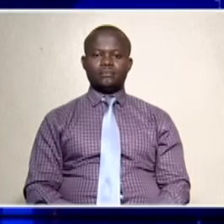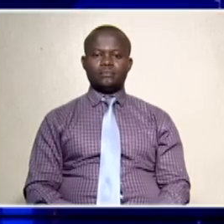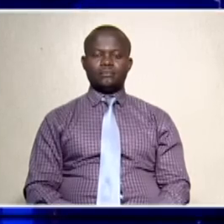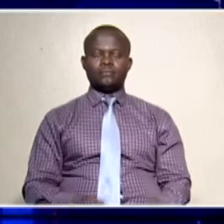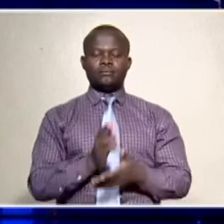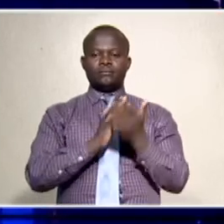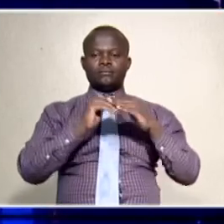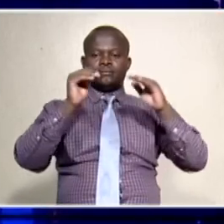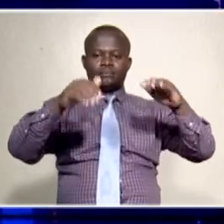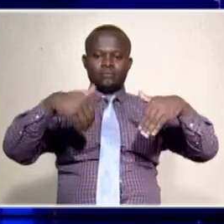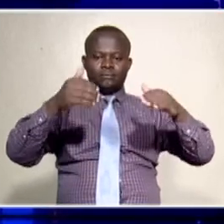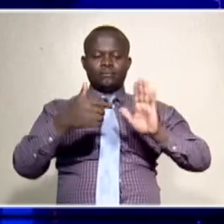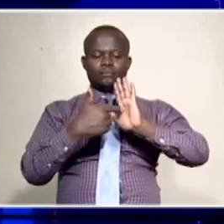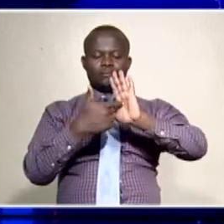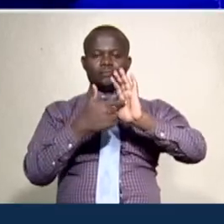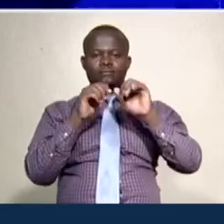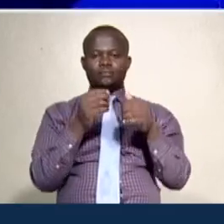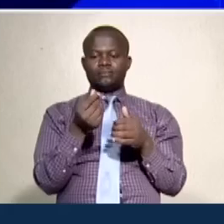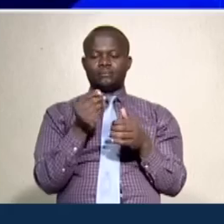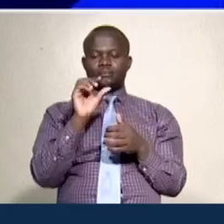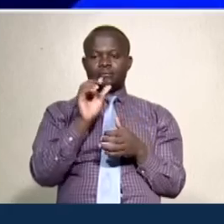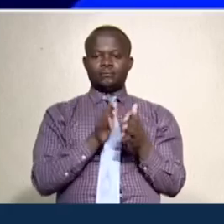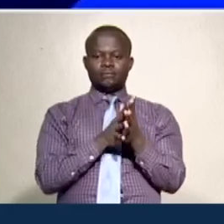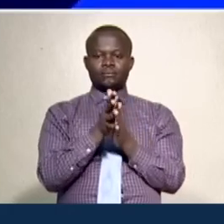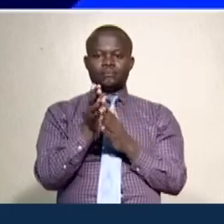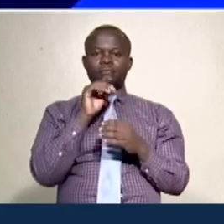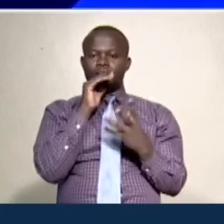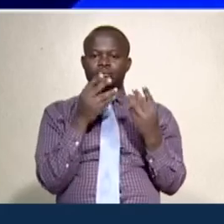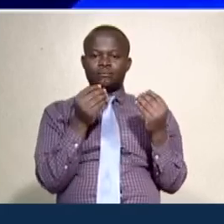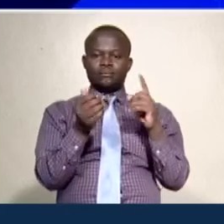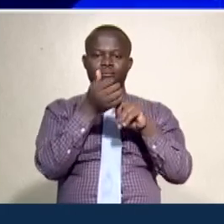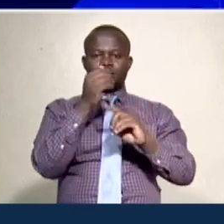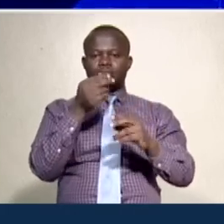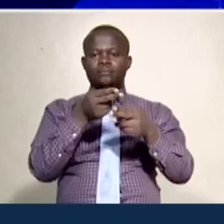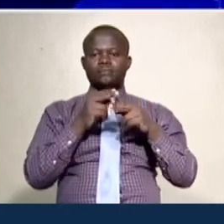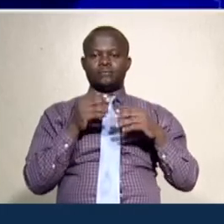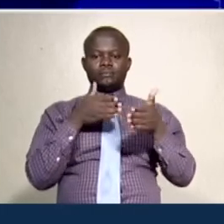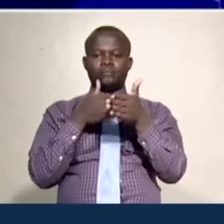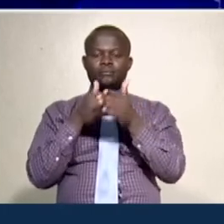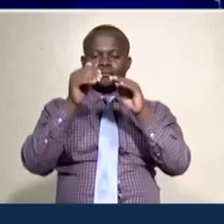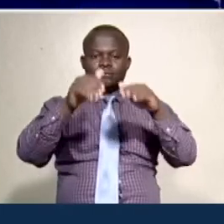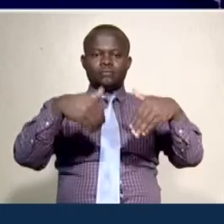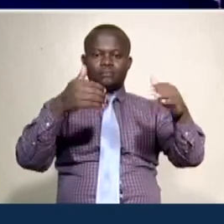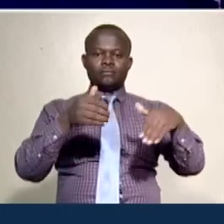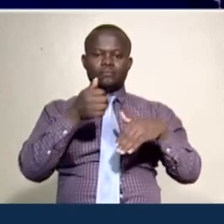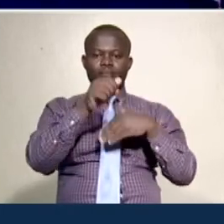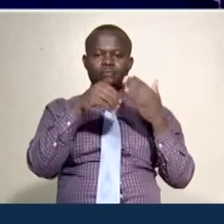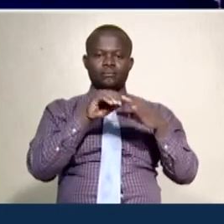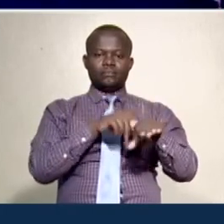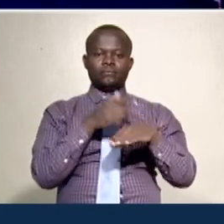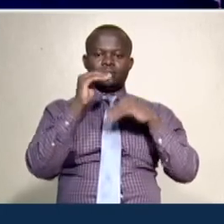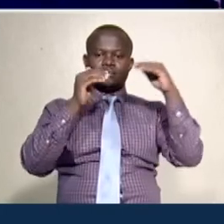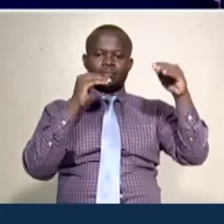Bamwe mu bahinzi bagaragaza ko igishoro gito ndetse no kutoroherezwa kugera ku nguzanyo bibangamiye ubuhinzi bwabo ni mu gihe kuri